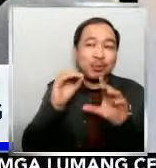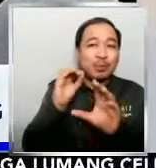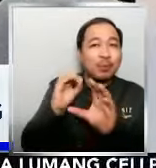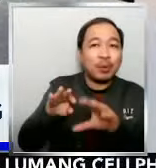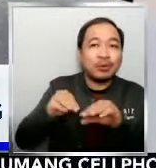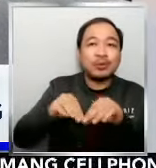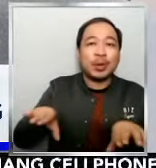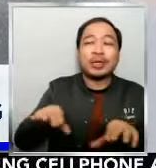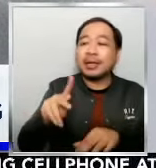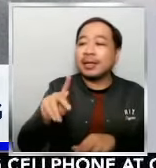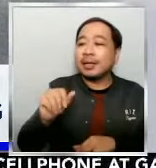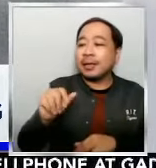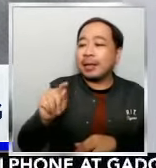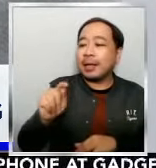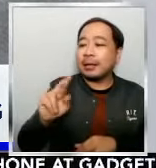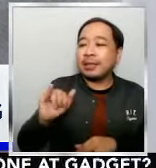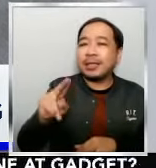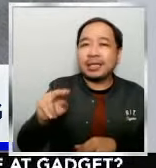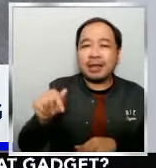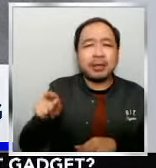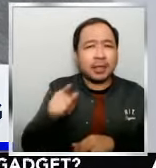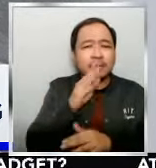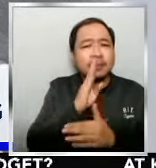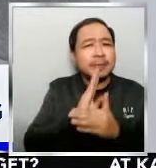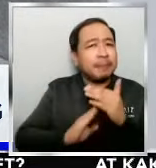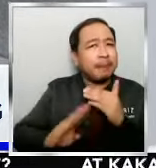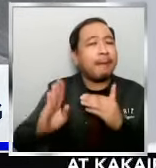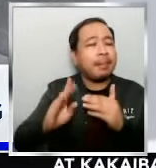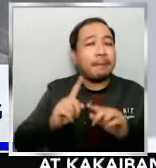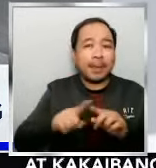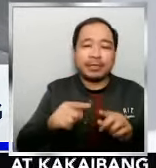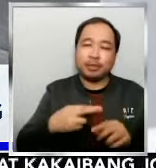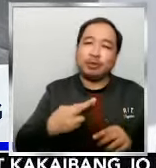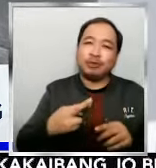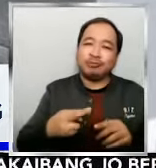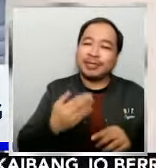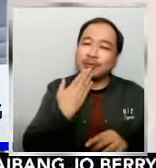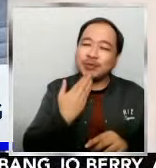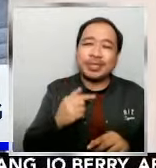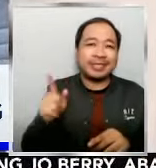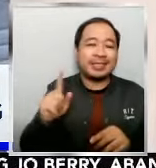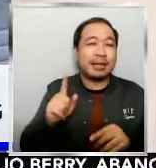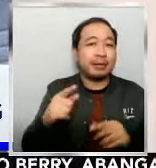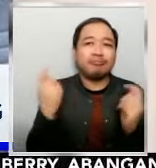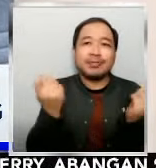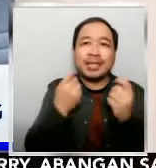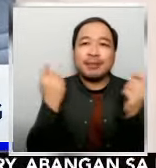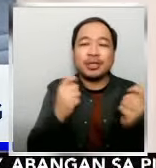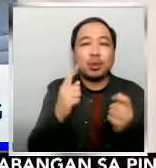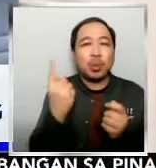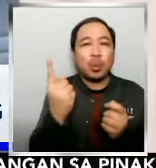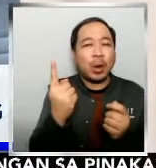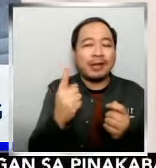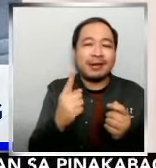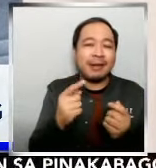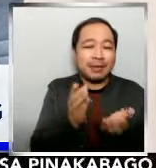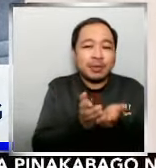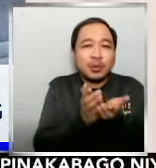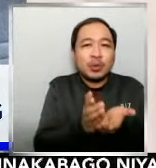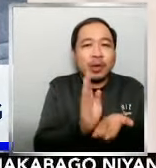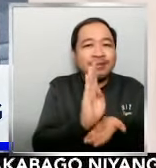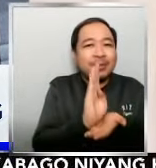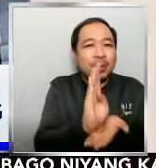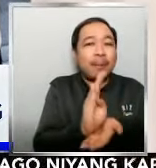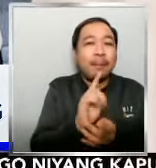Mercado, simple yet romantic ang kanilang small reception sa isang yate. Very intimate rin ang kanilang naging